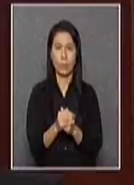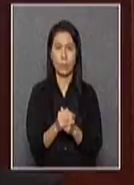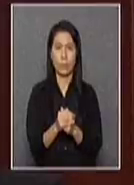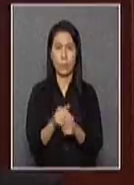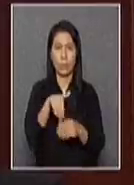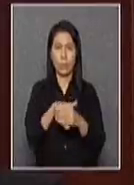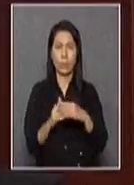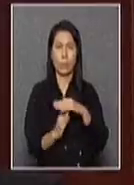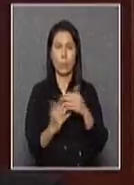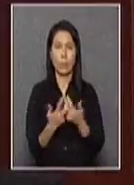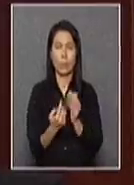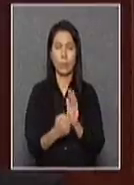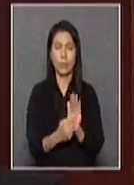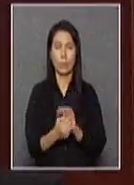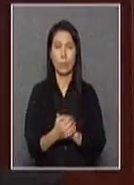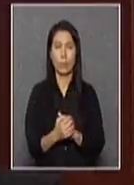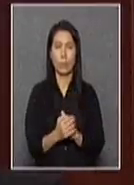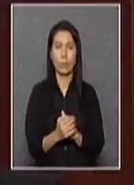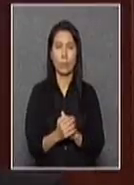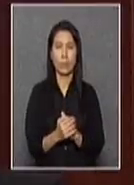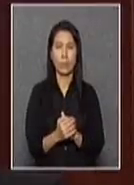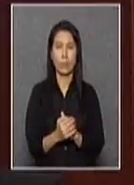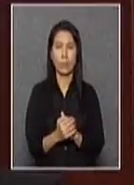停止表決，顯示結果。